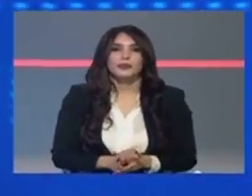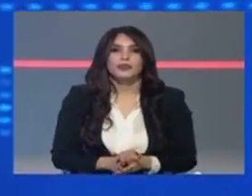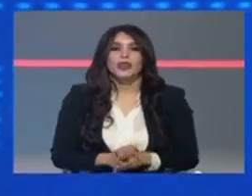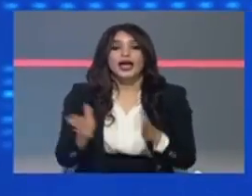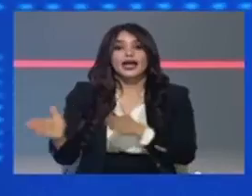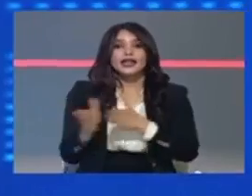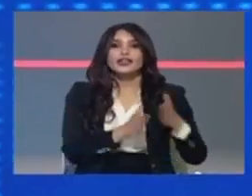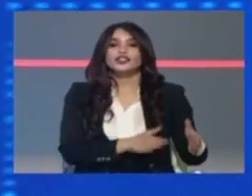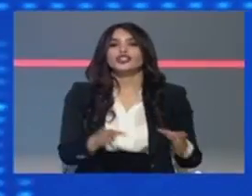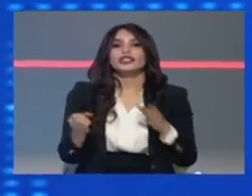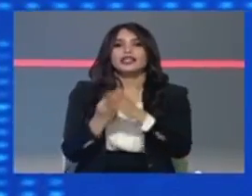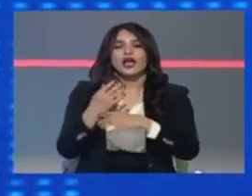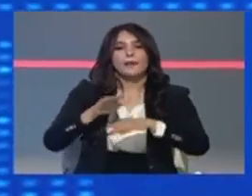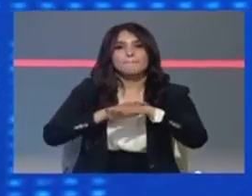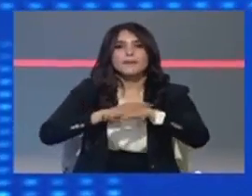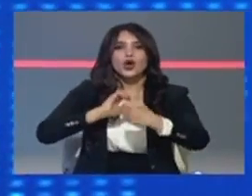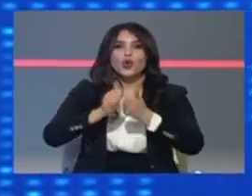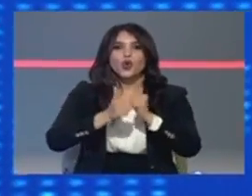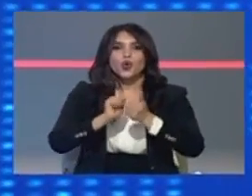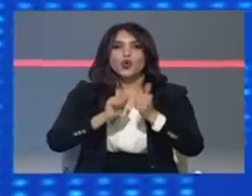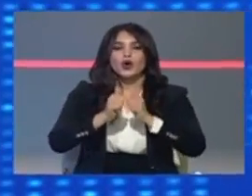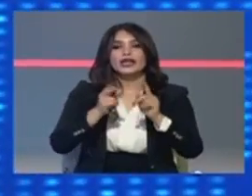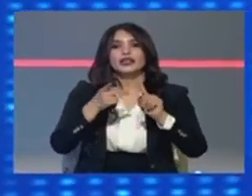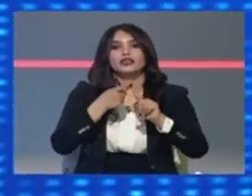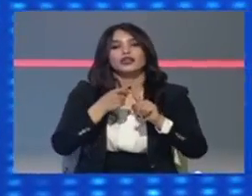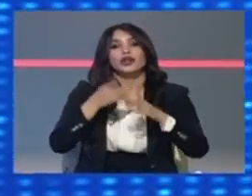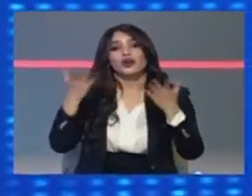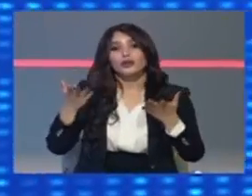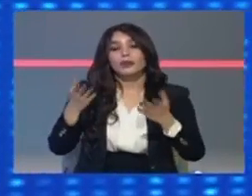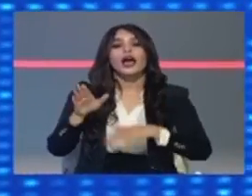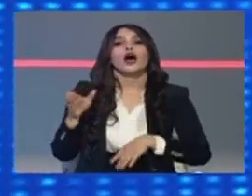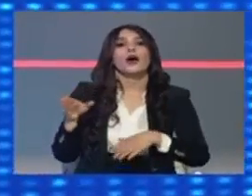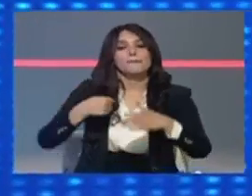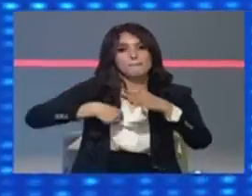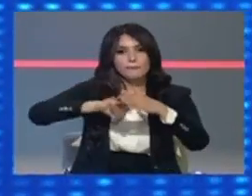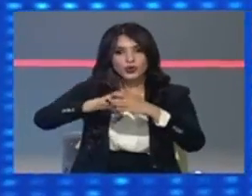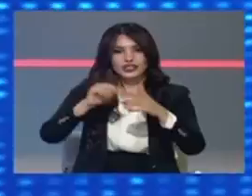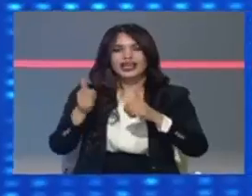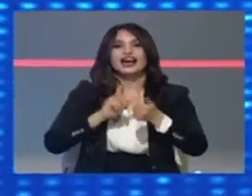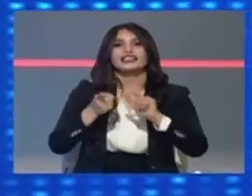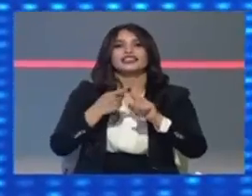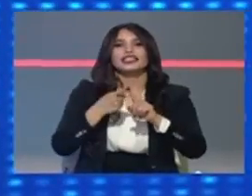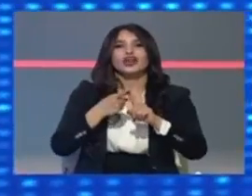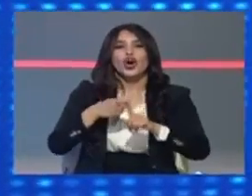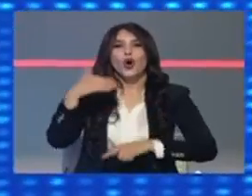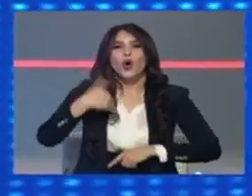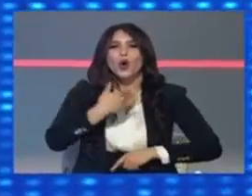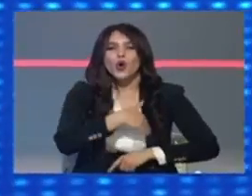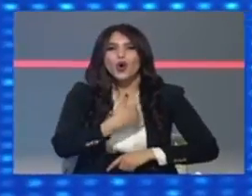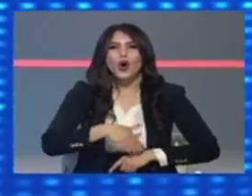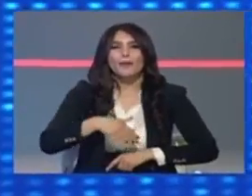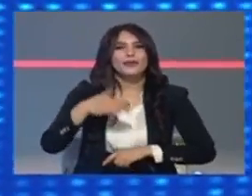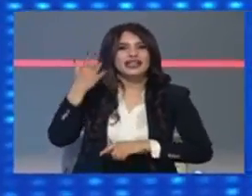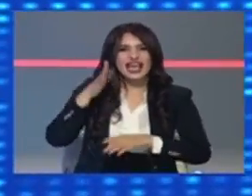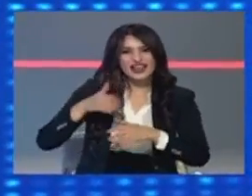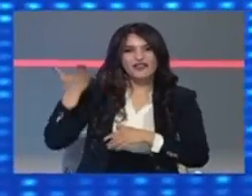إلى جديد الساحة الرياضية، توجه الدولي التونسي السابق ومدرب هارتفورد الأمريكي راضي الجعايدي برسالة